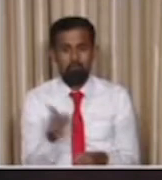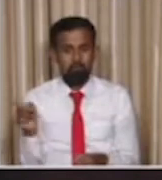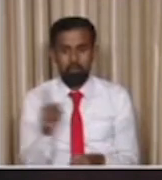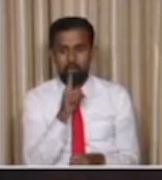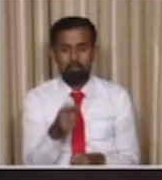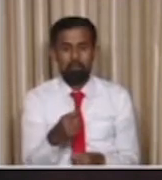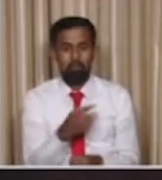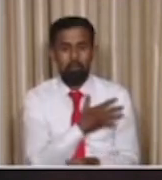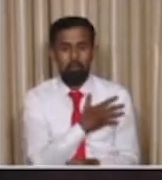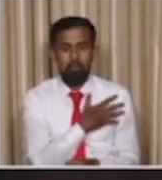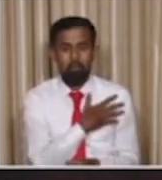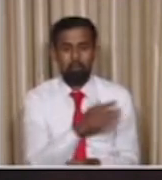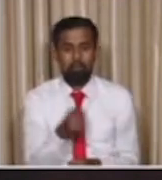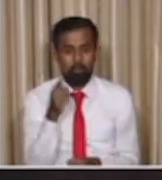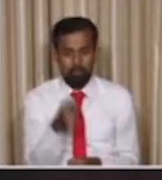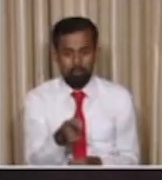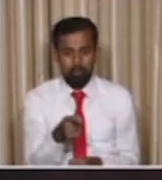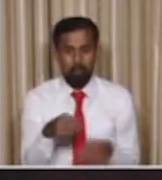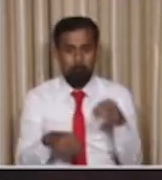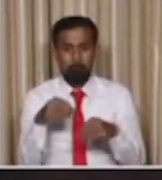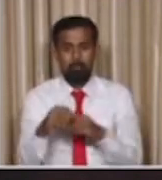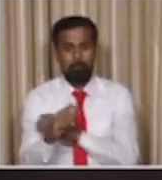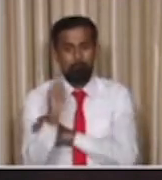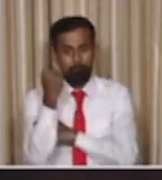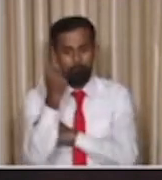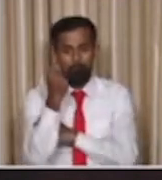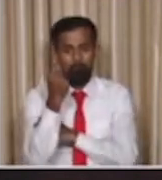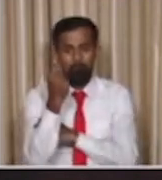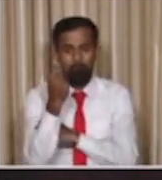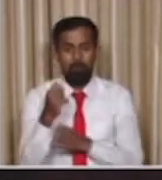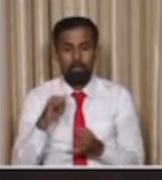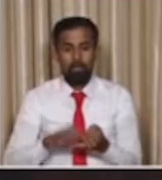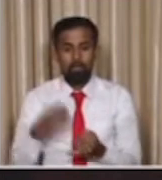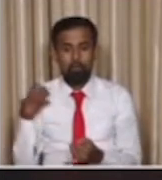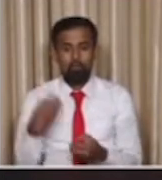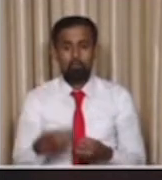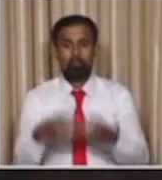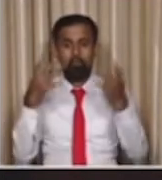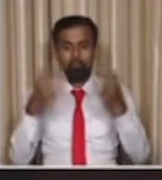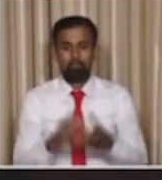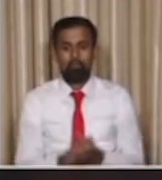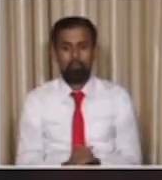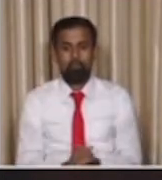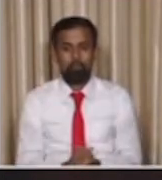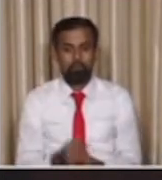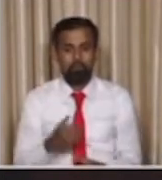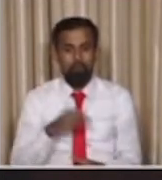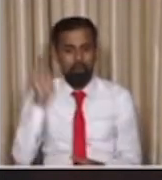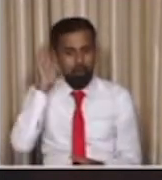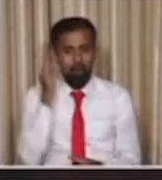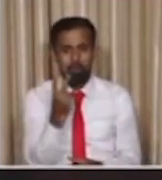කියනවා ගෝඨාභය රාජපක්ෂට දේශපාල බලය ලබා ගන්න තමයි සහරාල්ලව්ව බෝම්බ ගැහුවේ කියලා. මම අහන්න